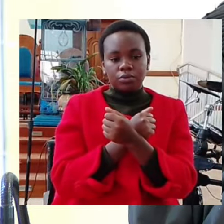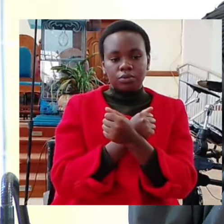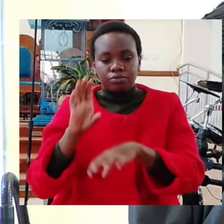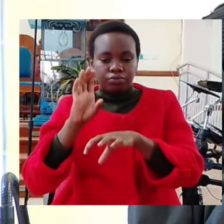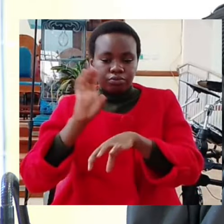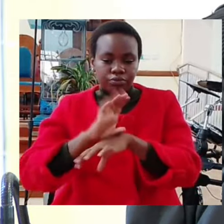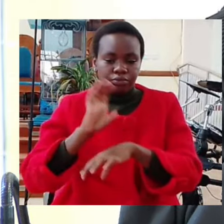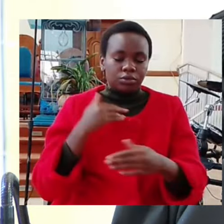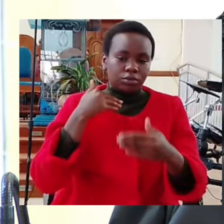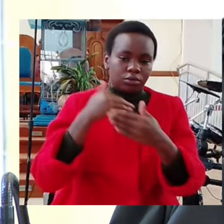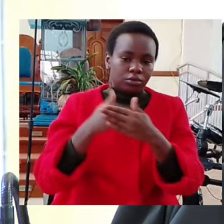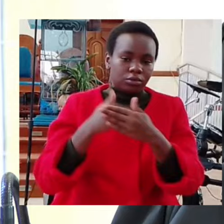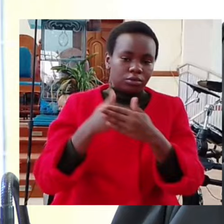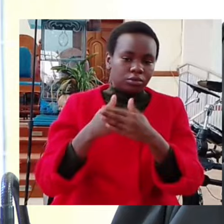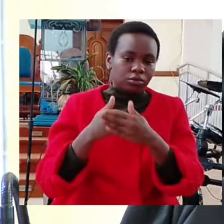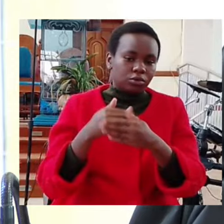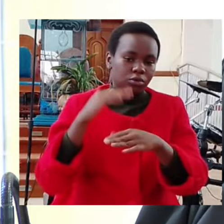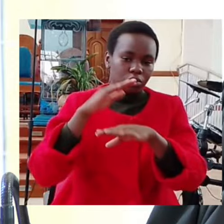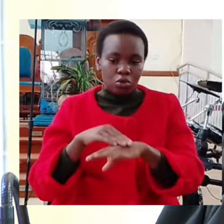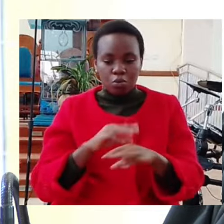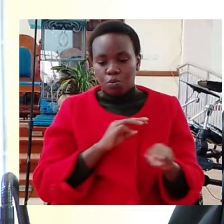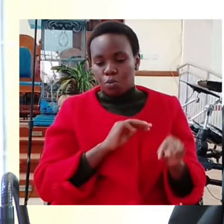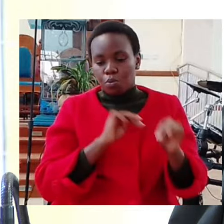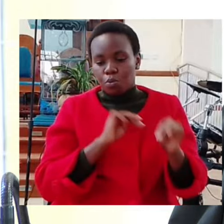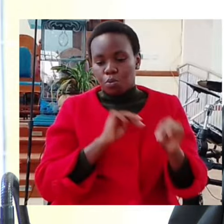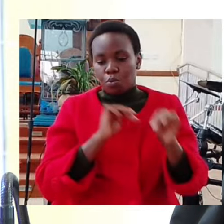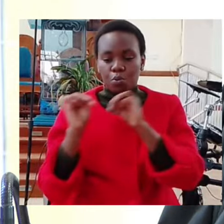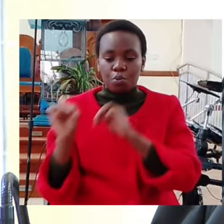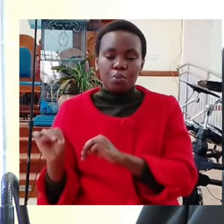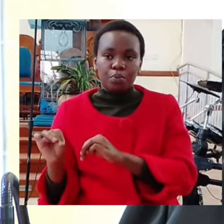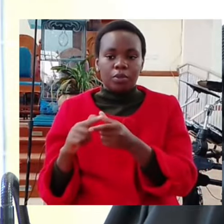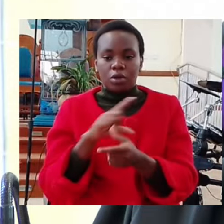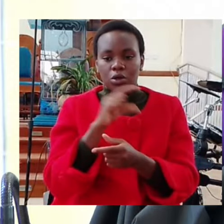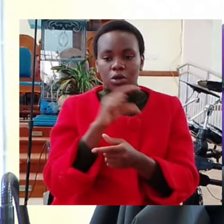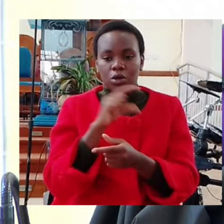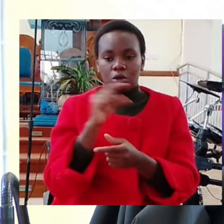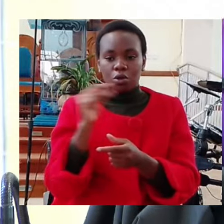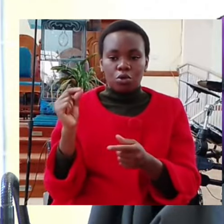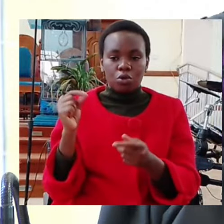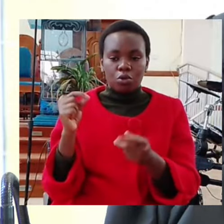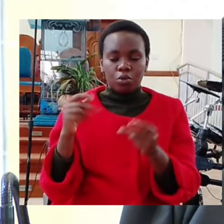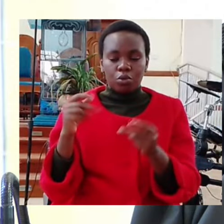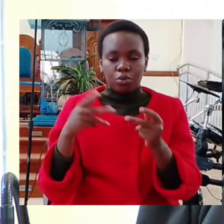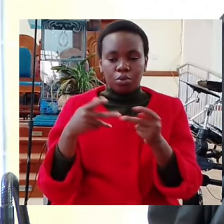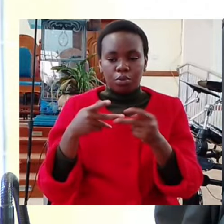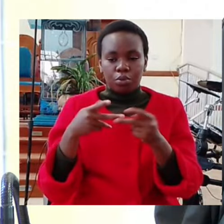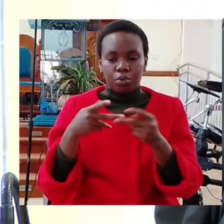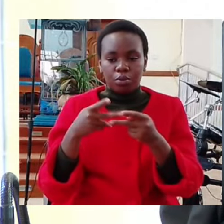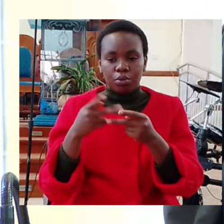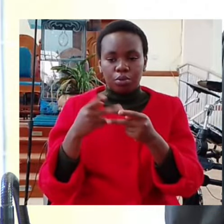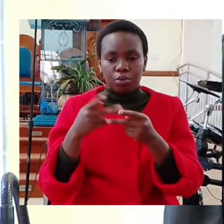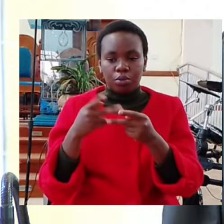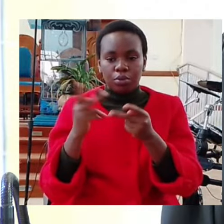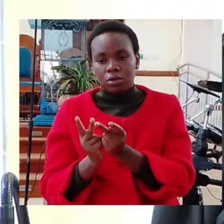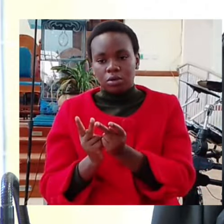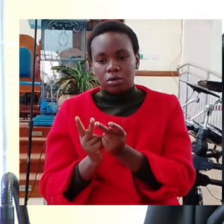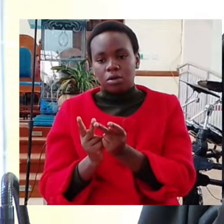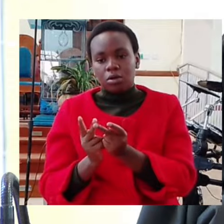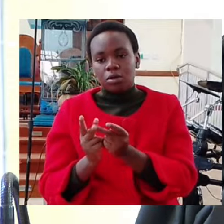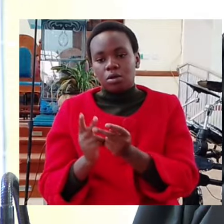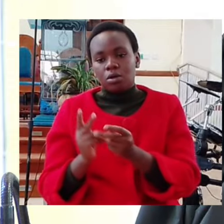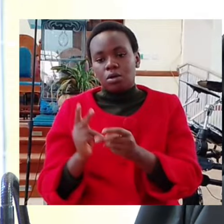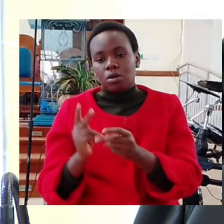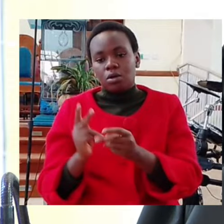kiagwetwo ni acokiria kiumagara agethie kuria Asia niguo kigo kia Ngai kiugaga na agikarania na